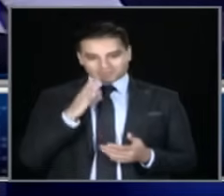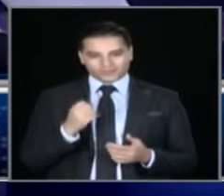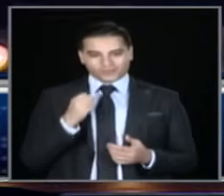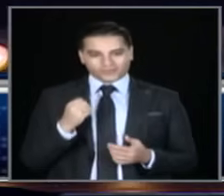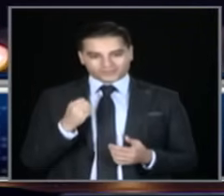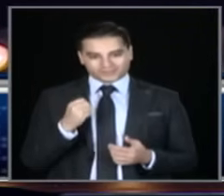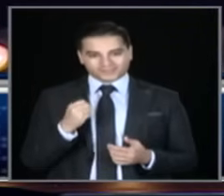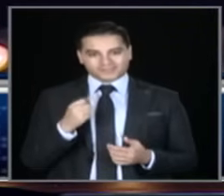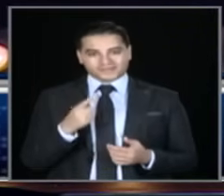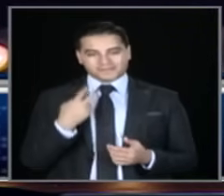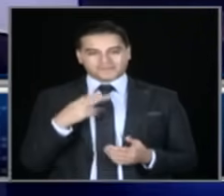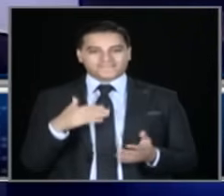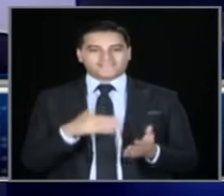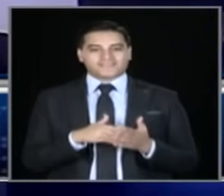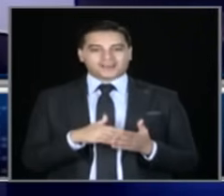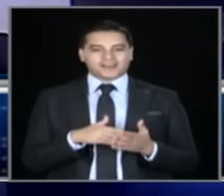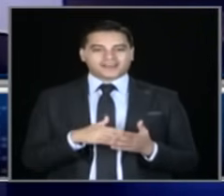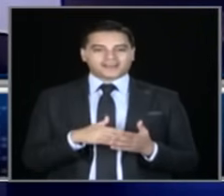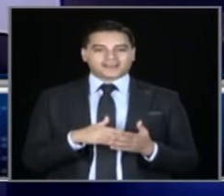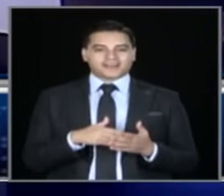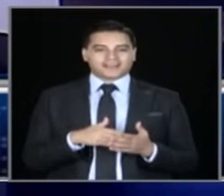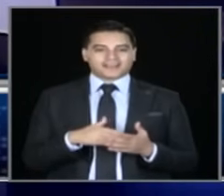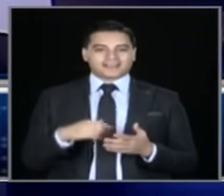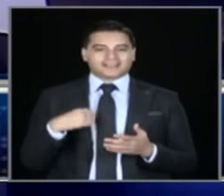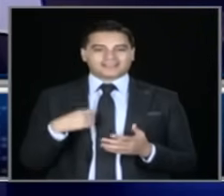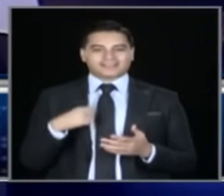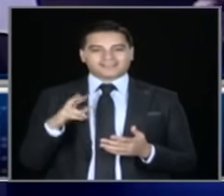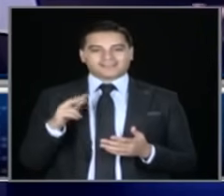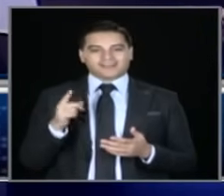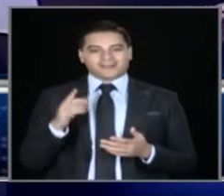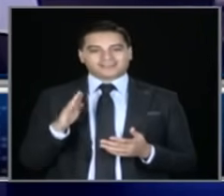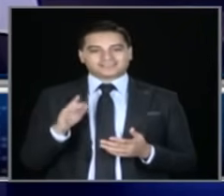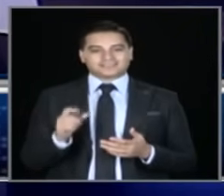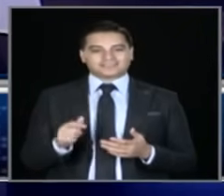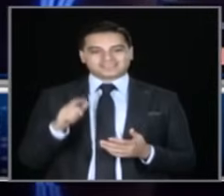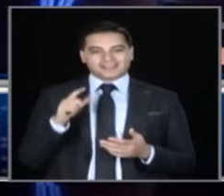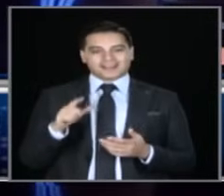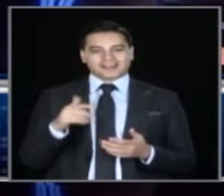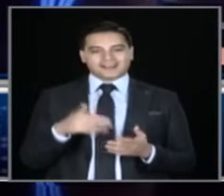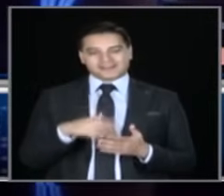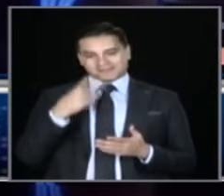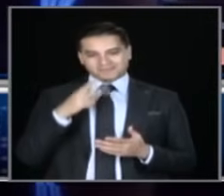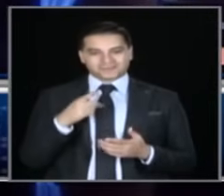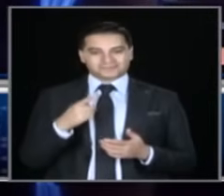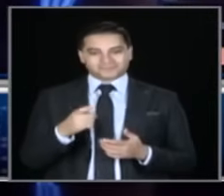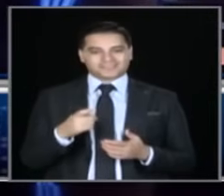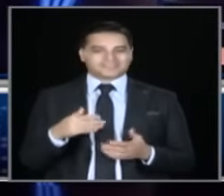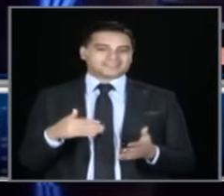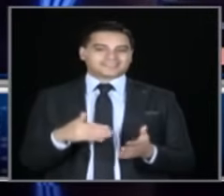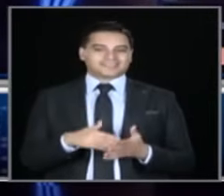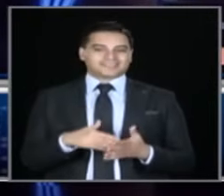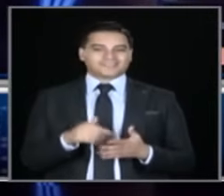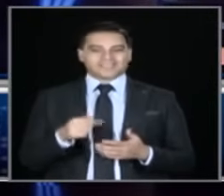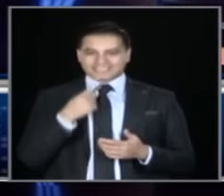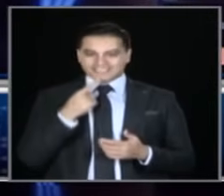شاء الله. طب مين اللي جاب جون ارسنال؟ لا ما كنتش عايش هنا عادي. ال10 نقط هو كسبوا لحد الدقيقه